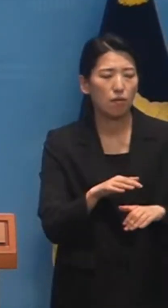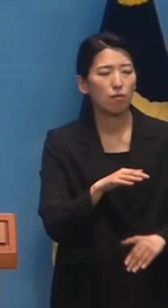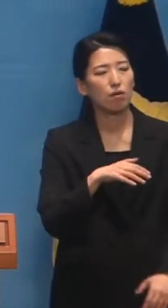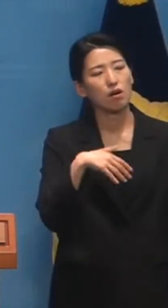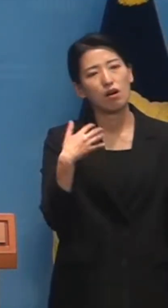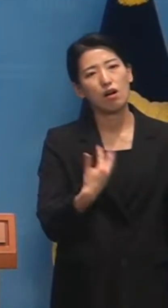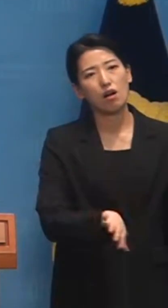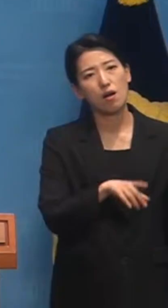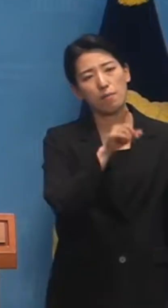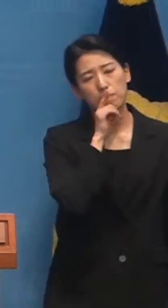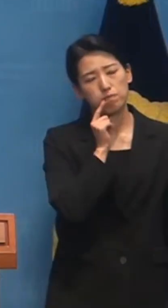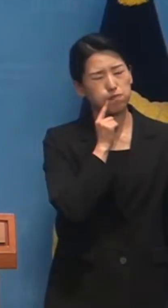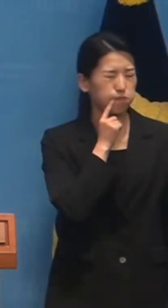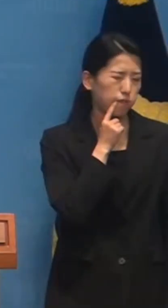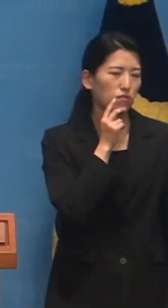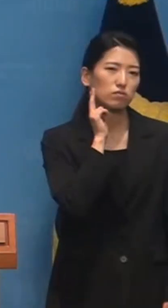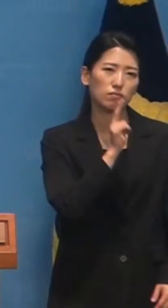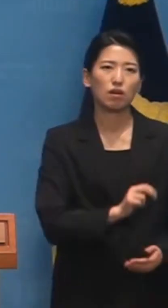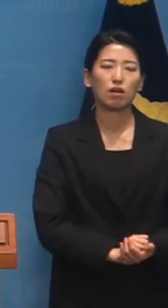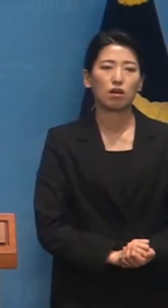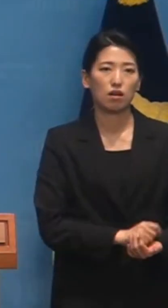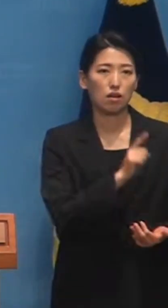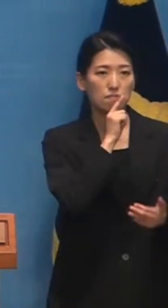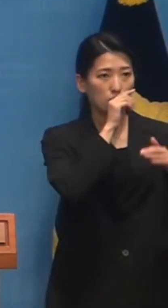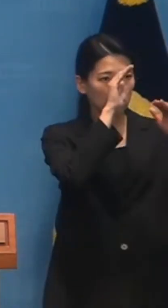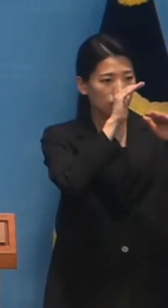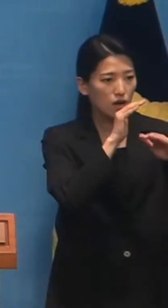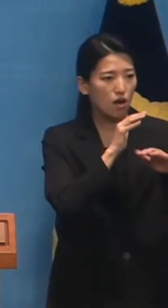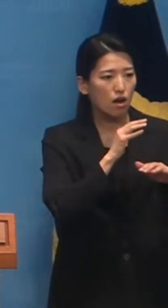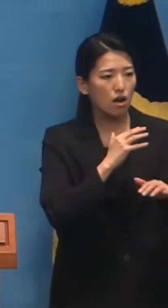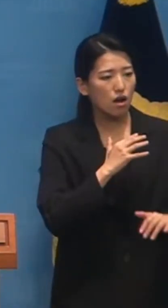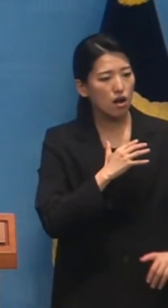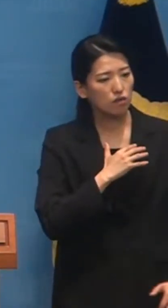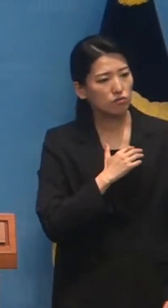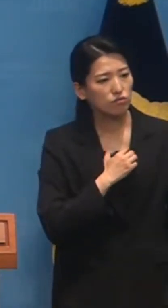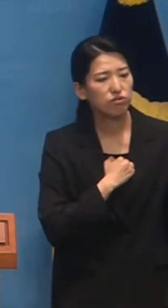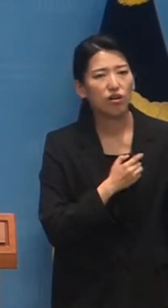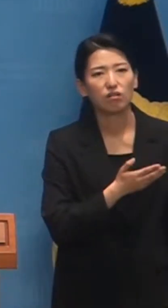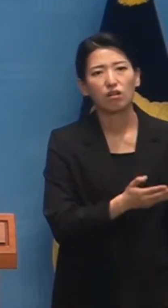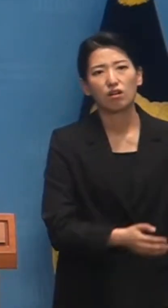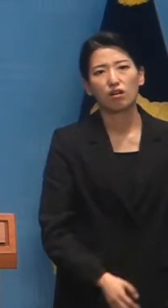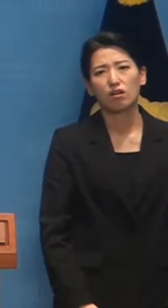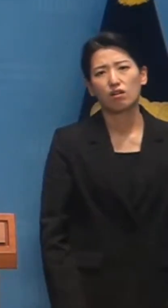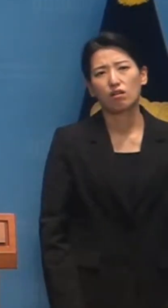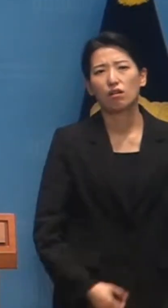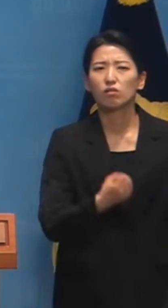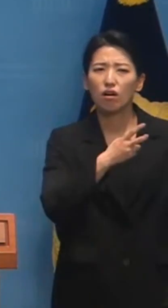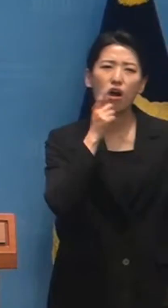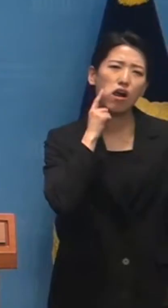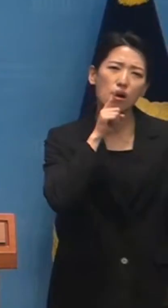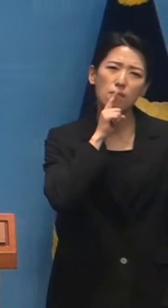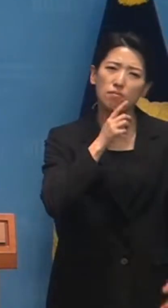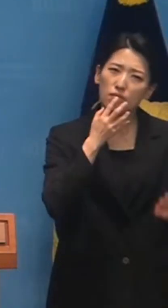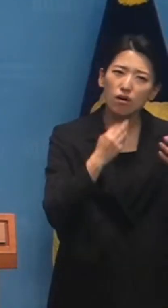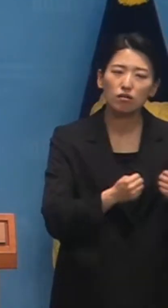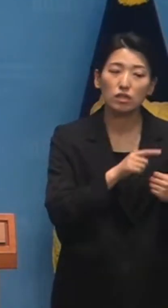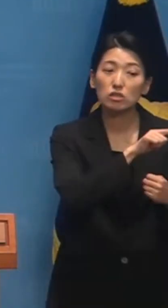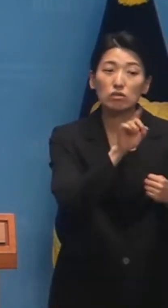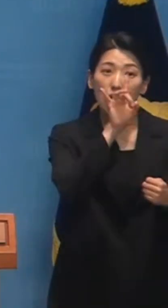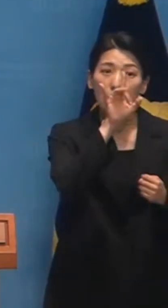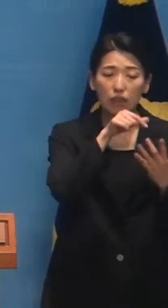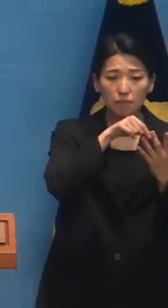그대로 녹아 있습니다. 망원 하나하나가 모두 충격적이지만 진실과 다른 거짓말도 있어 하나 소개하고자